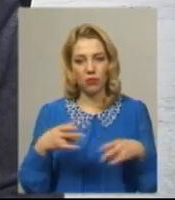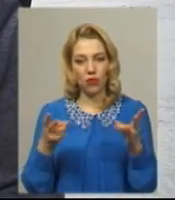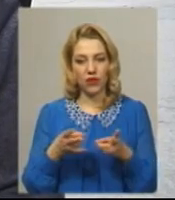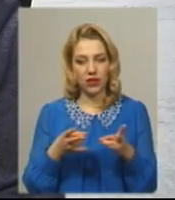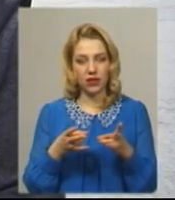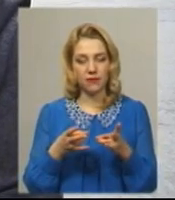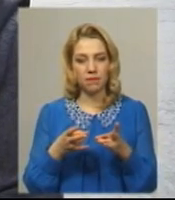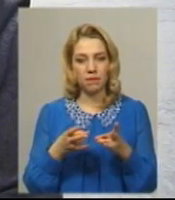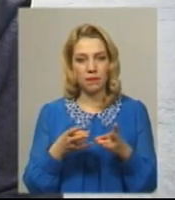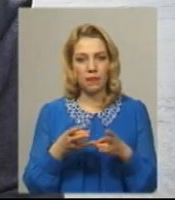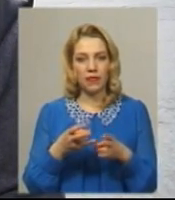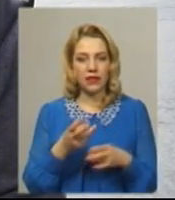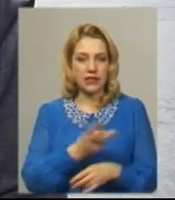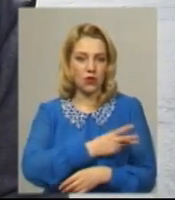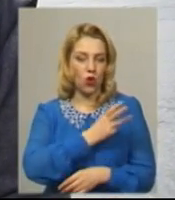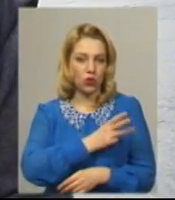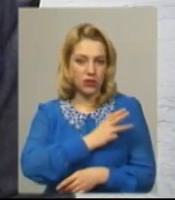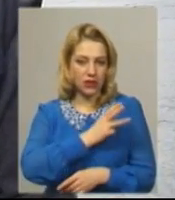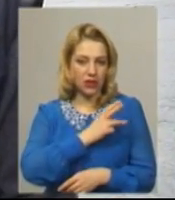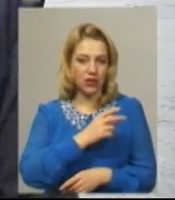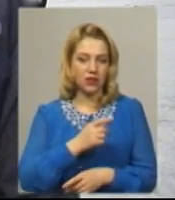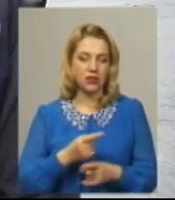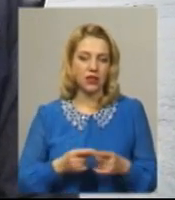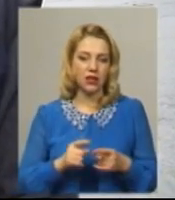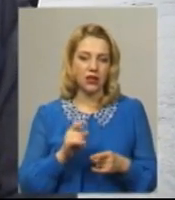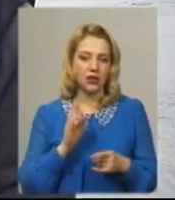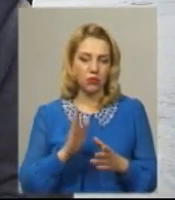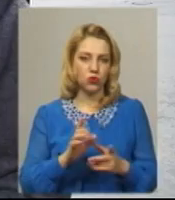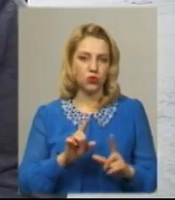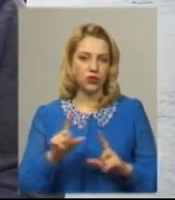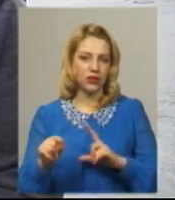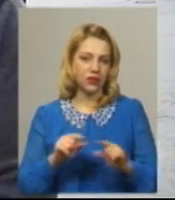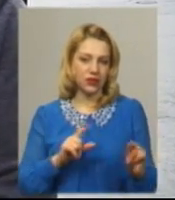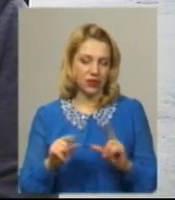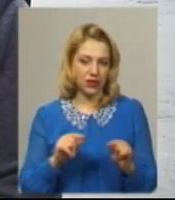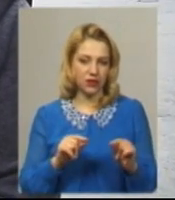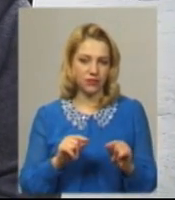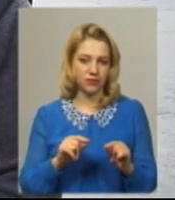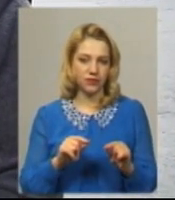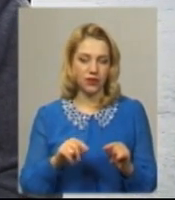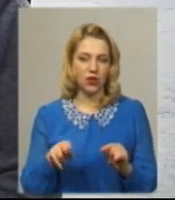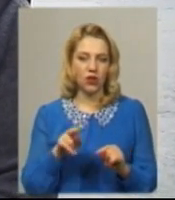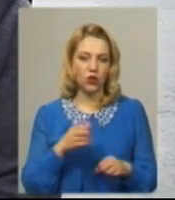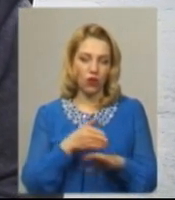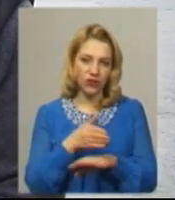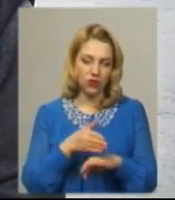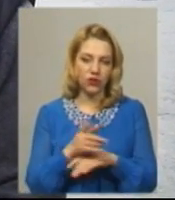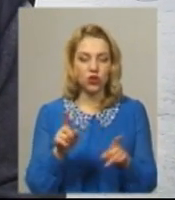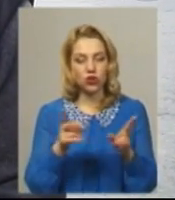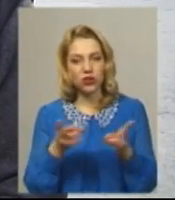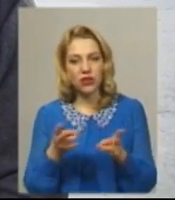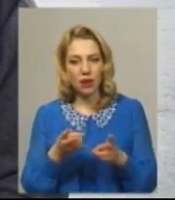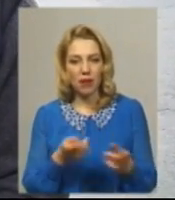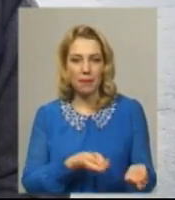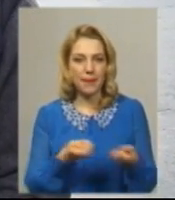згласитись. І от нас з лицарів в Колумба будуть їздити, до них довідуватися, що їм треба